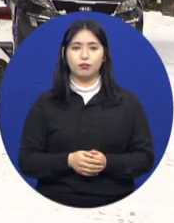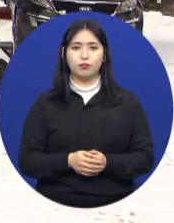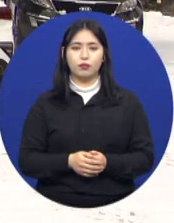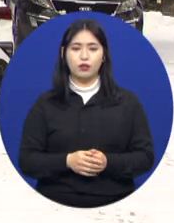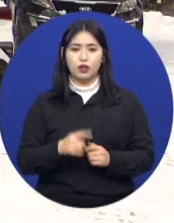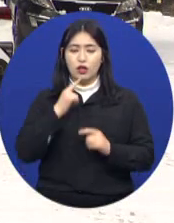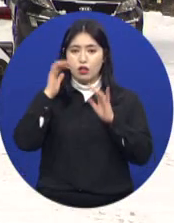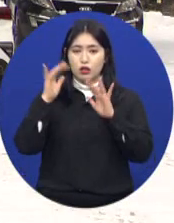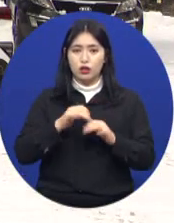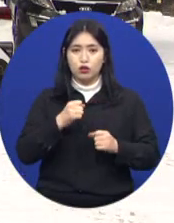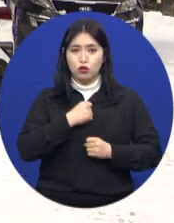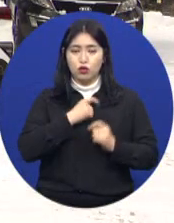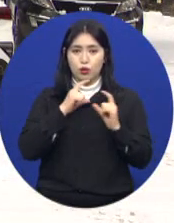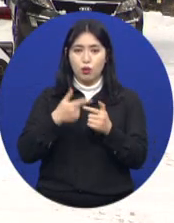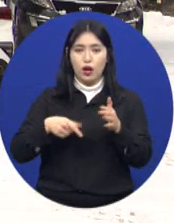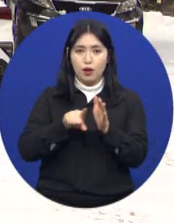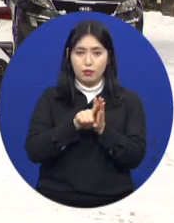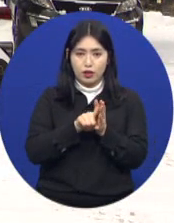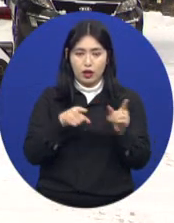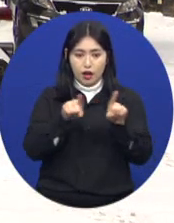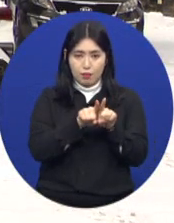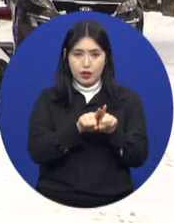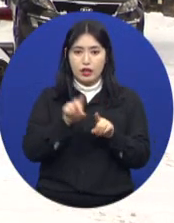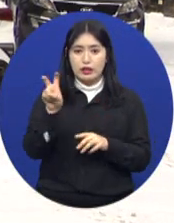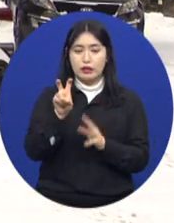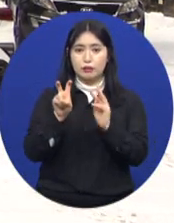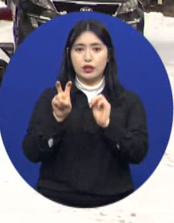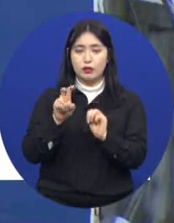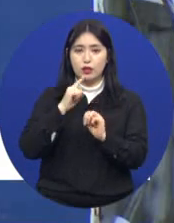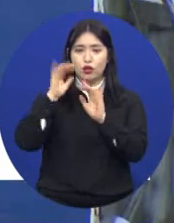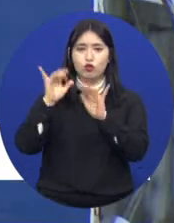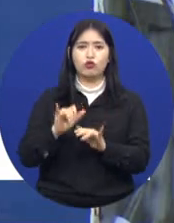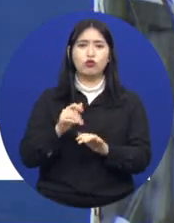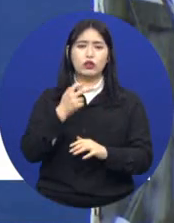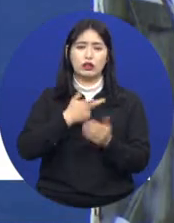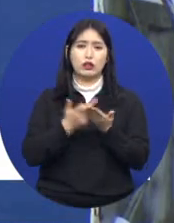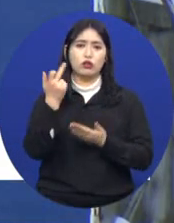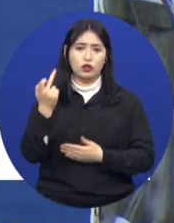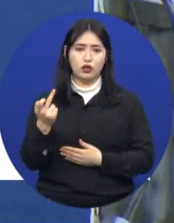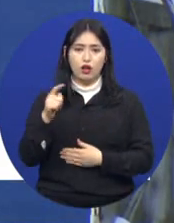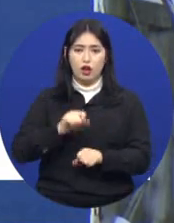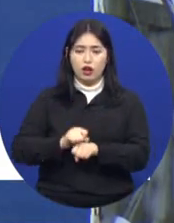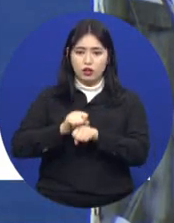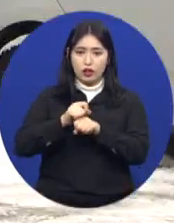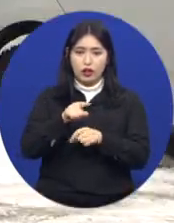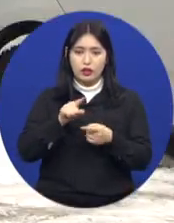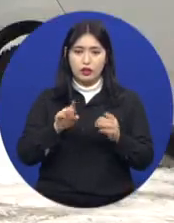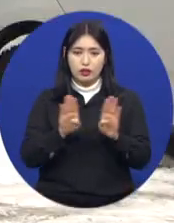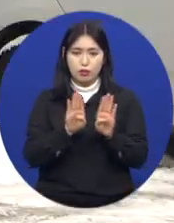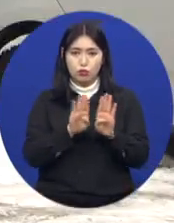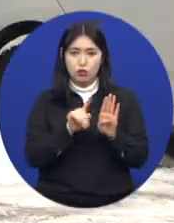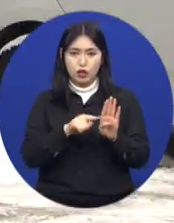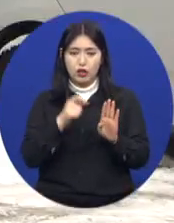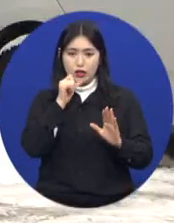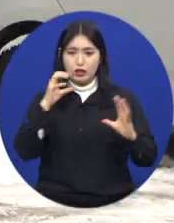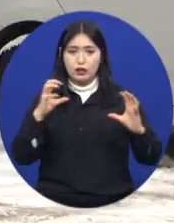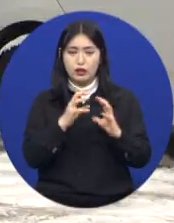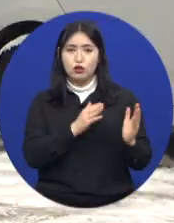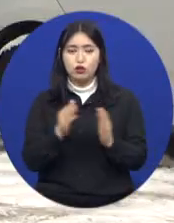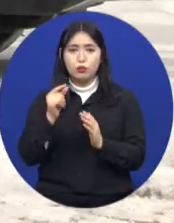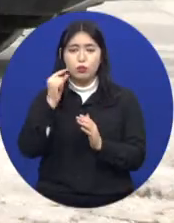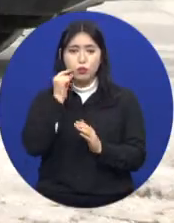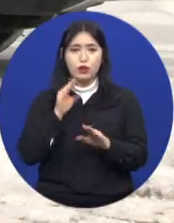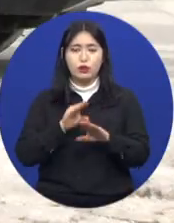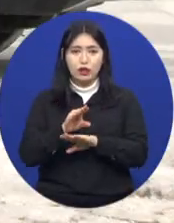대설주의보 와 함께 20cm 에 가까운 눈이 내린 한라산 눈쌓인 상단 도로 입구 행 미쳐 체인을 준비하지 못한